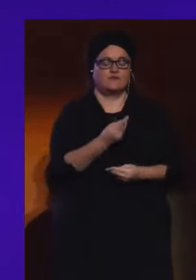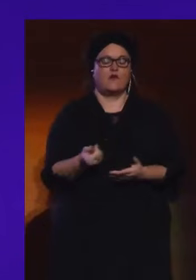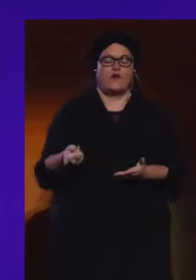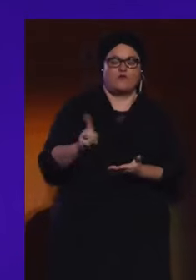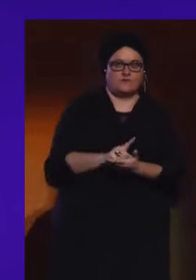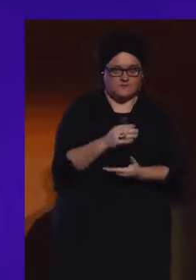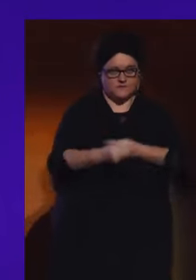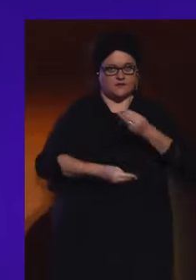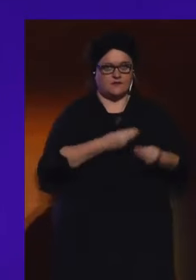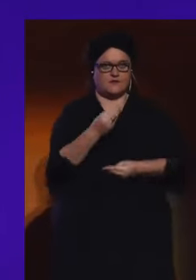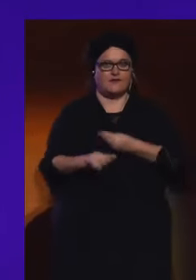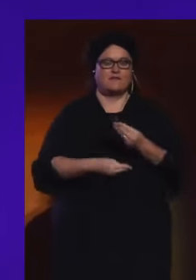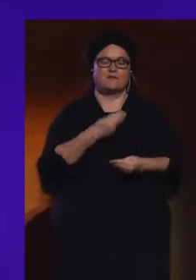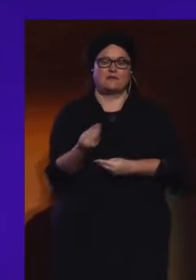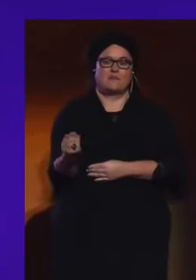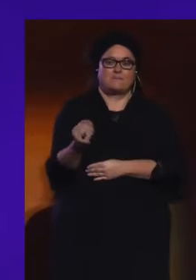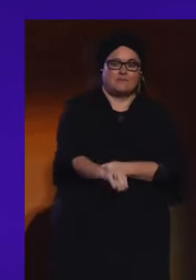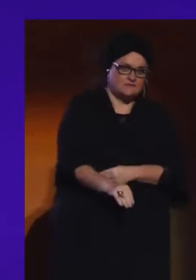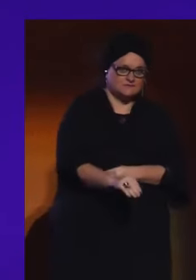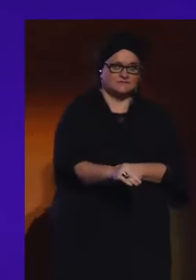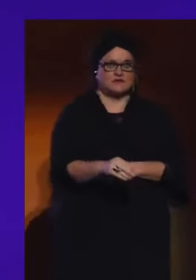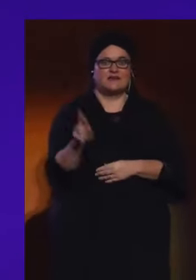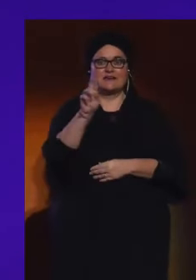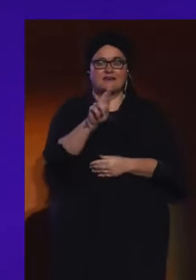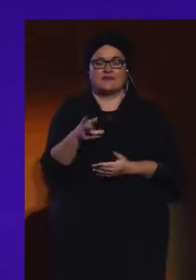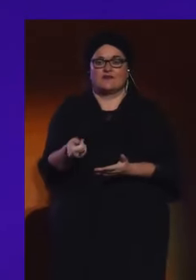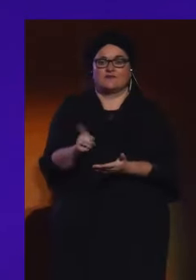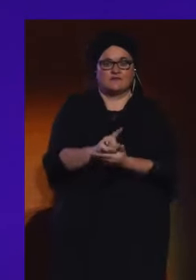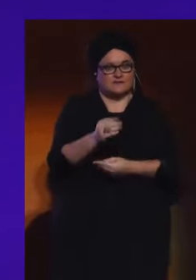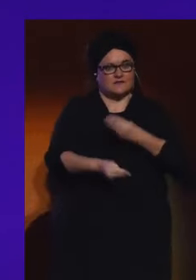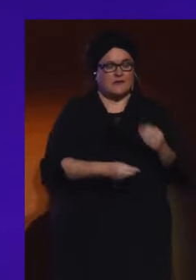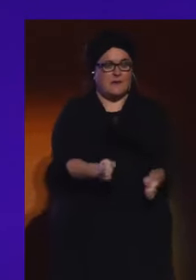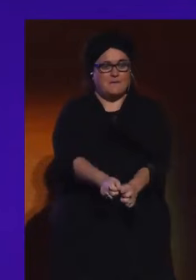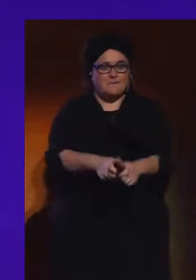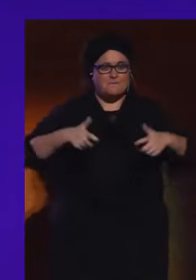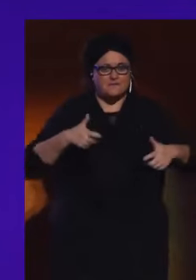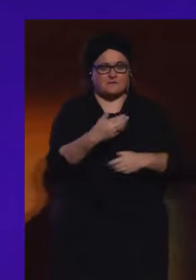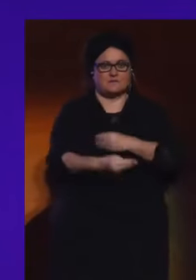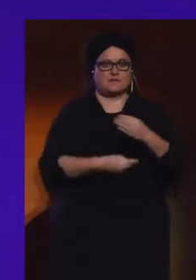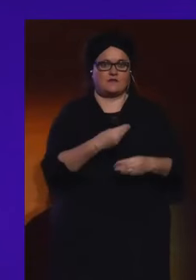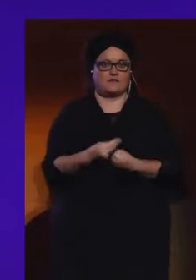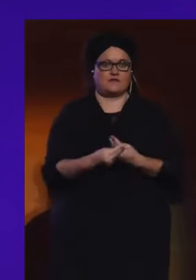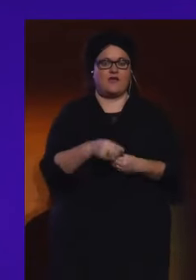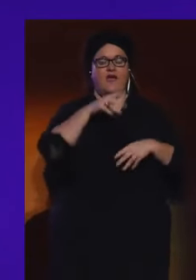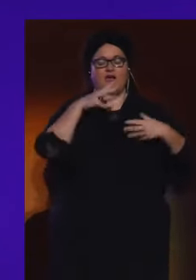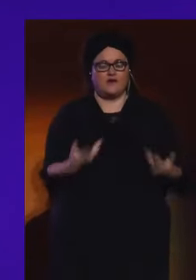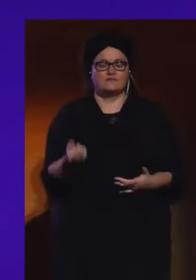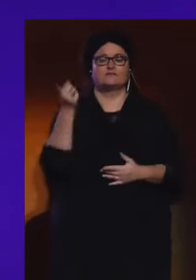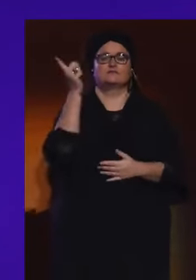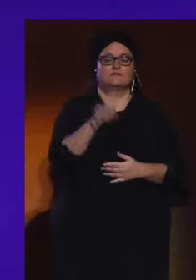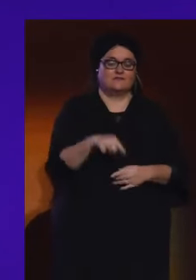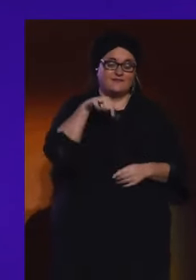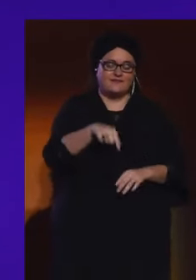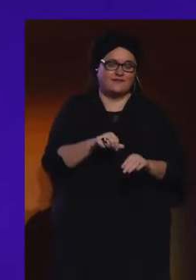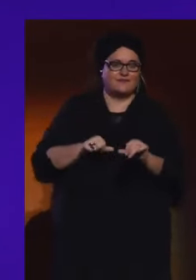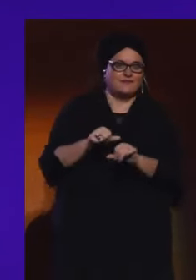dugu, eta gehiago egingo dugu, eta berriro egitera goaz, eta gehiago egitera goaz. Orain ere bai,